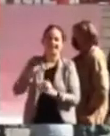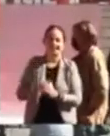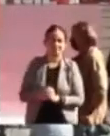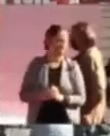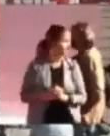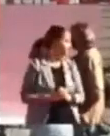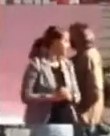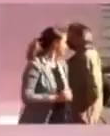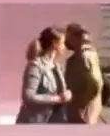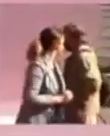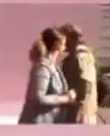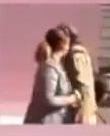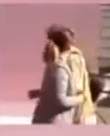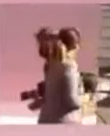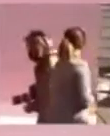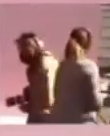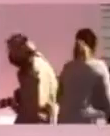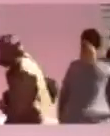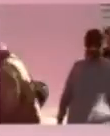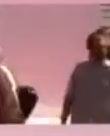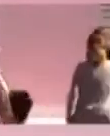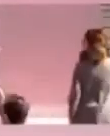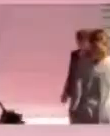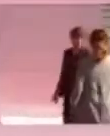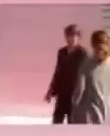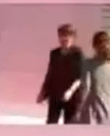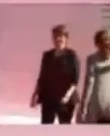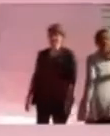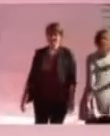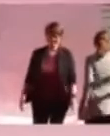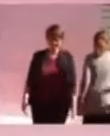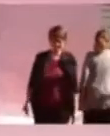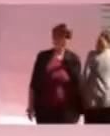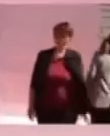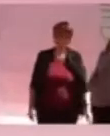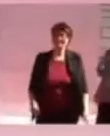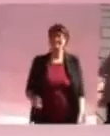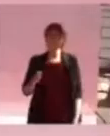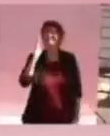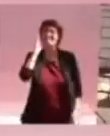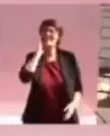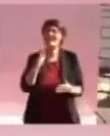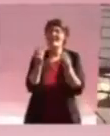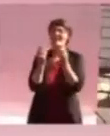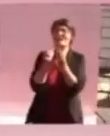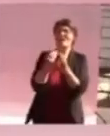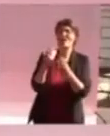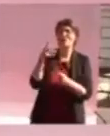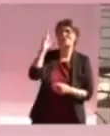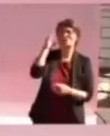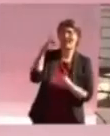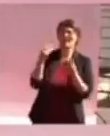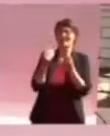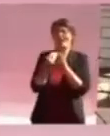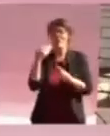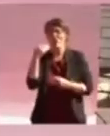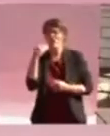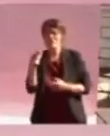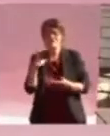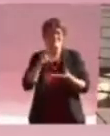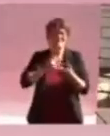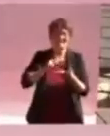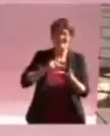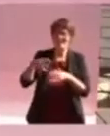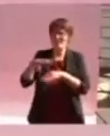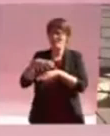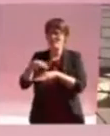vincenti care compagne e cari compagni segretario e ministro come avete sentito sono un'operatrice